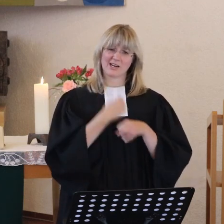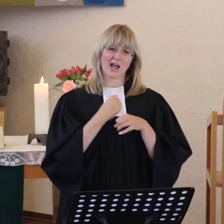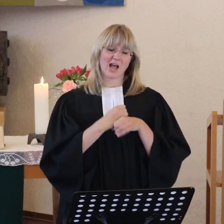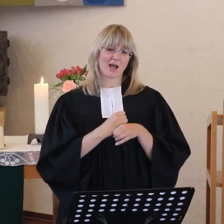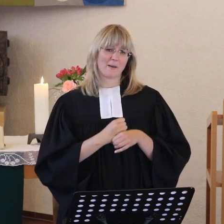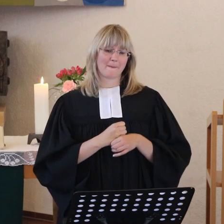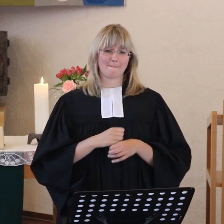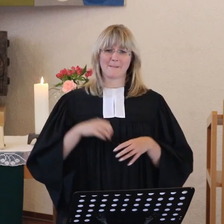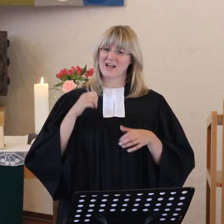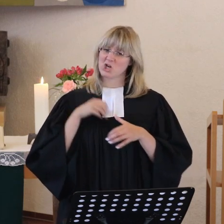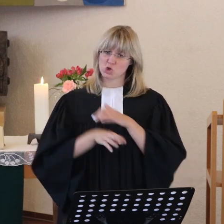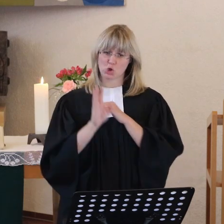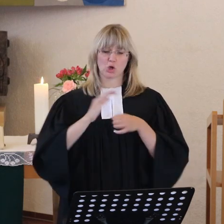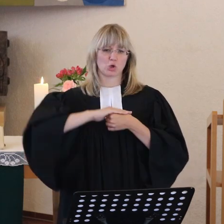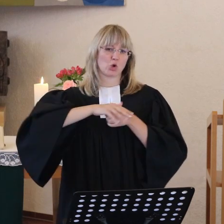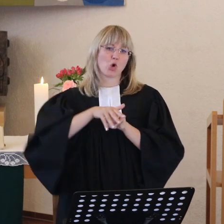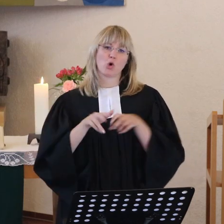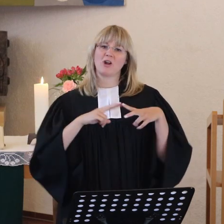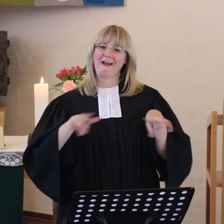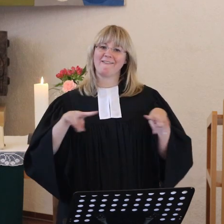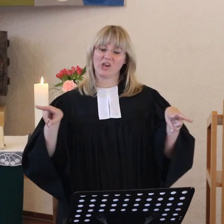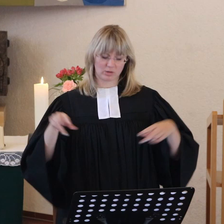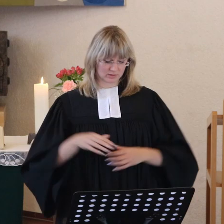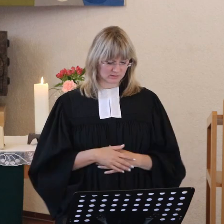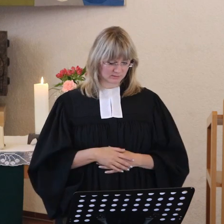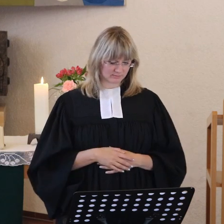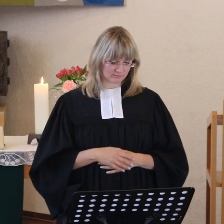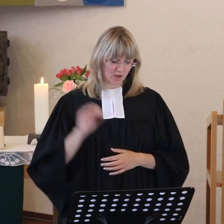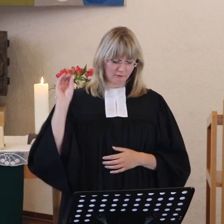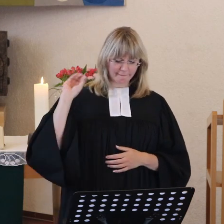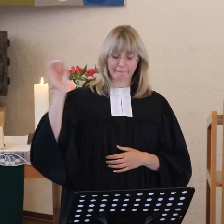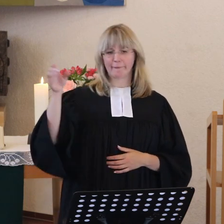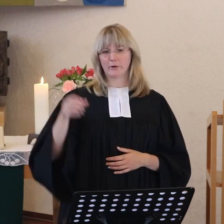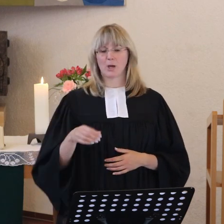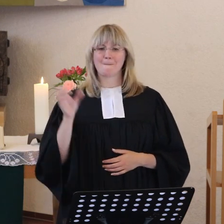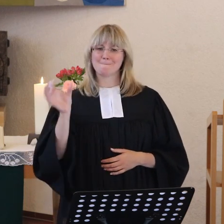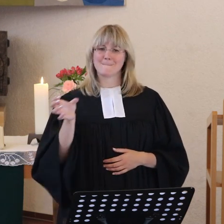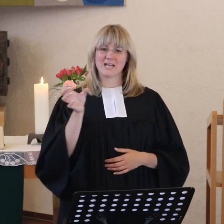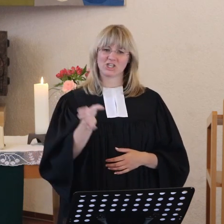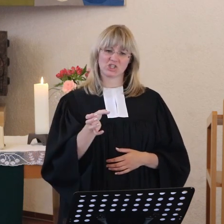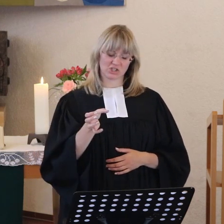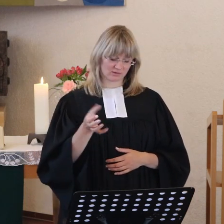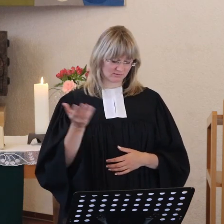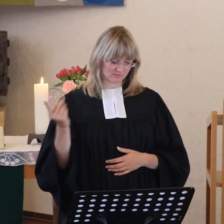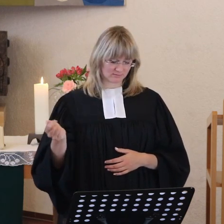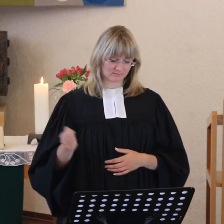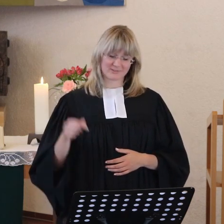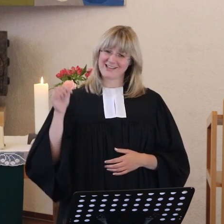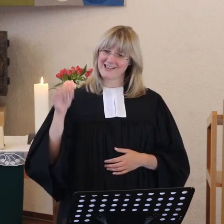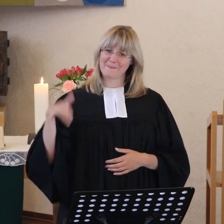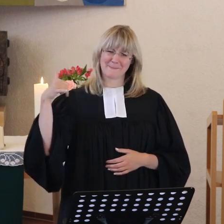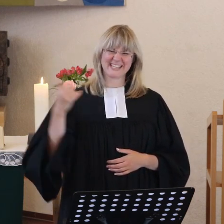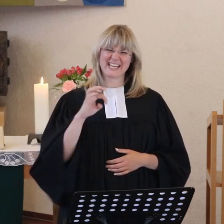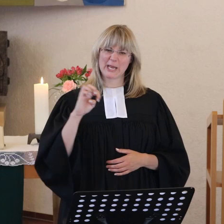Für alle, die von den Auswirkungen der Corona-Krise und dem Shutdown existenziell betroffen sind.